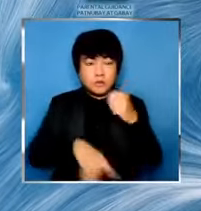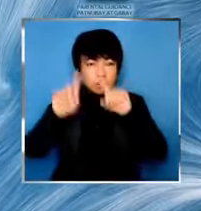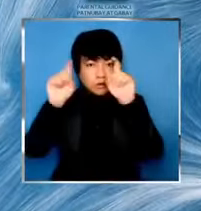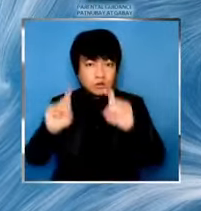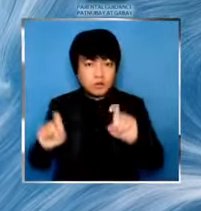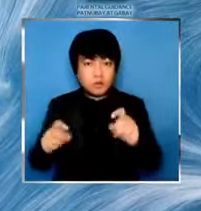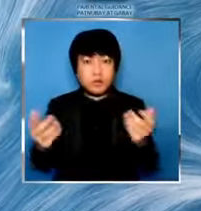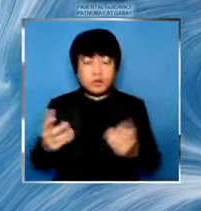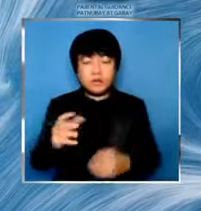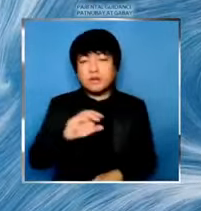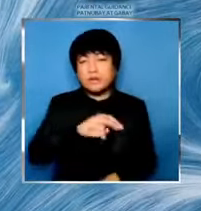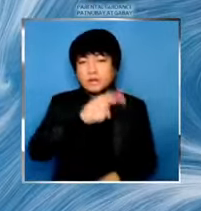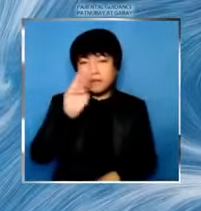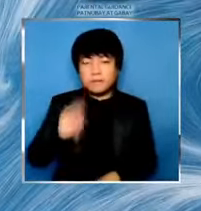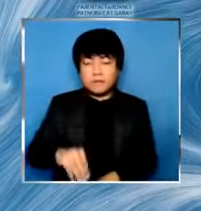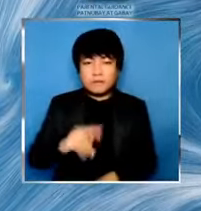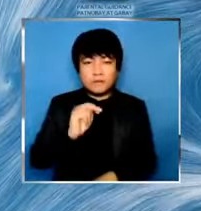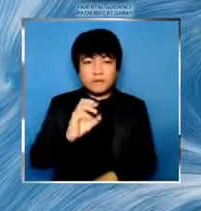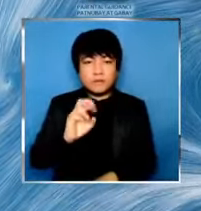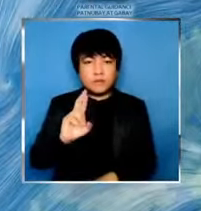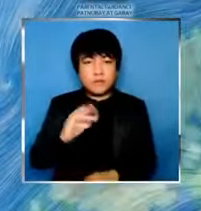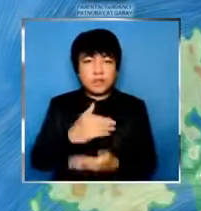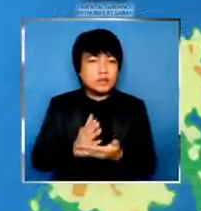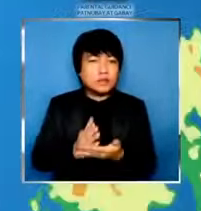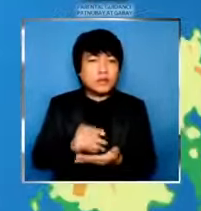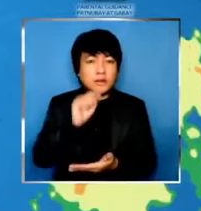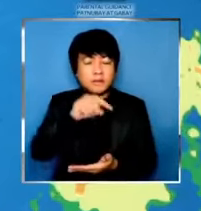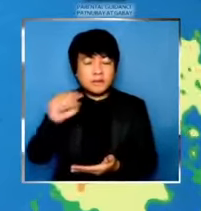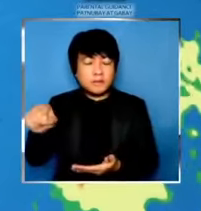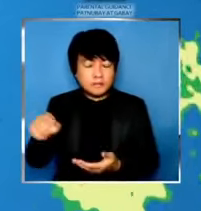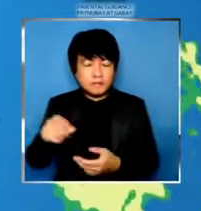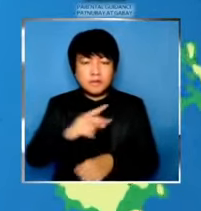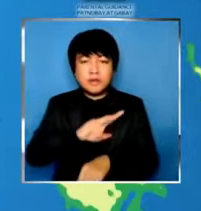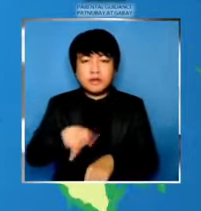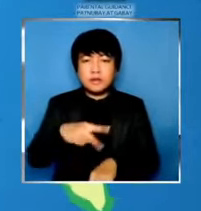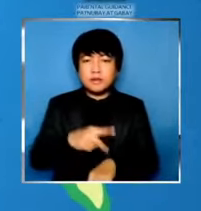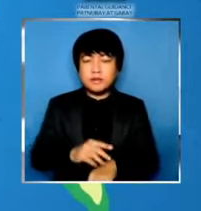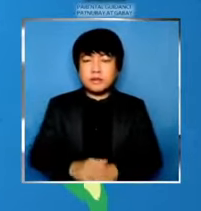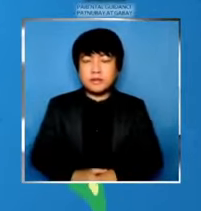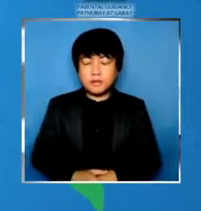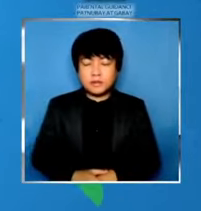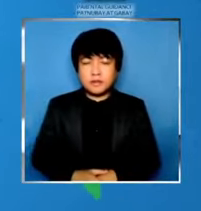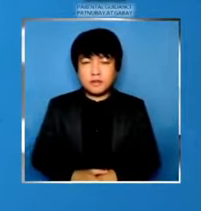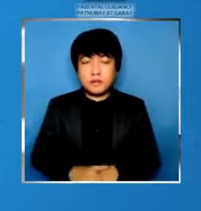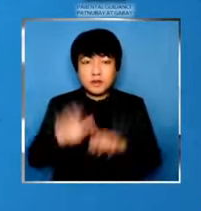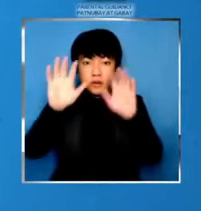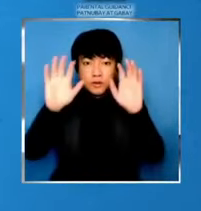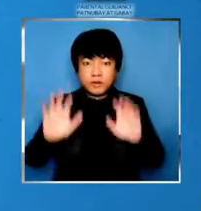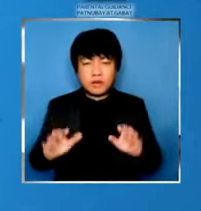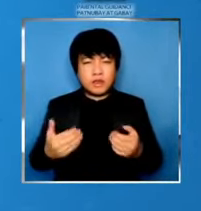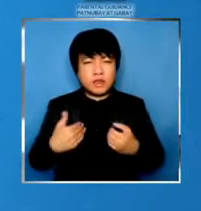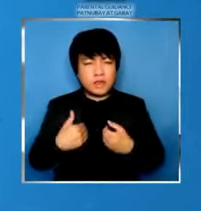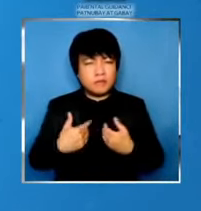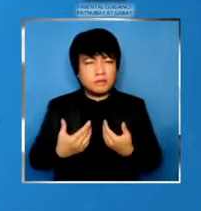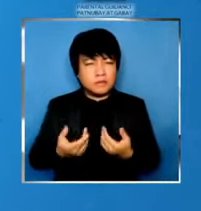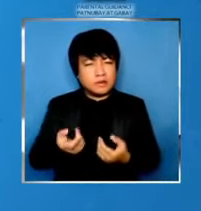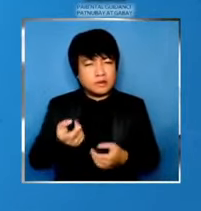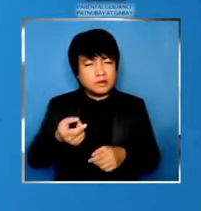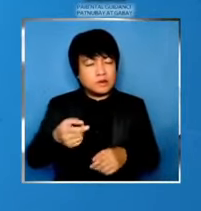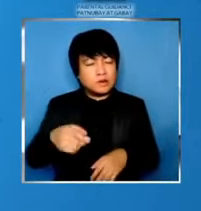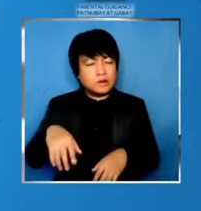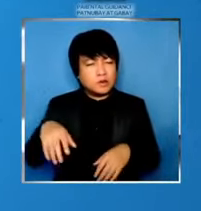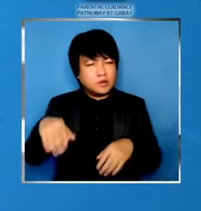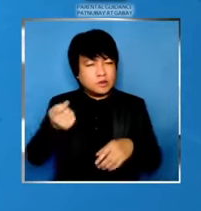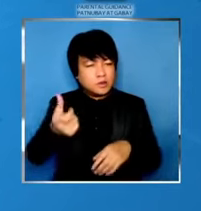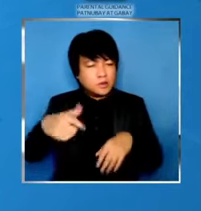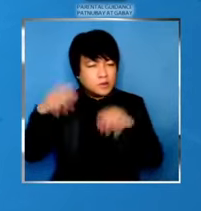Metro Manila at iba pang lugar sa bansa. Ito naman ang forecast ng Metro Weather. May mahihinang pag-ulan sa ilang lugar sa Cagayan Valley, Ilocos